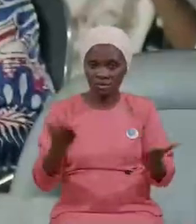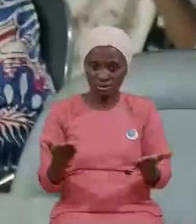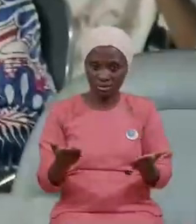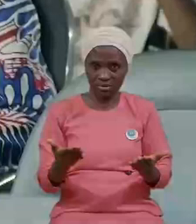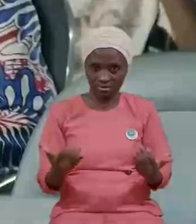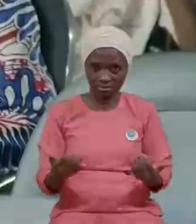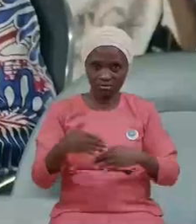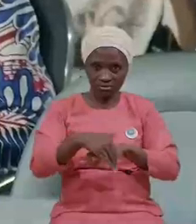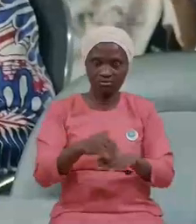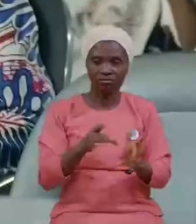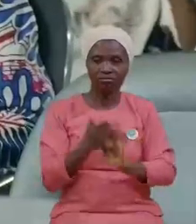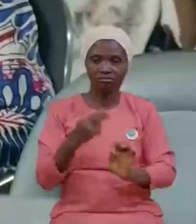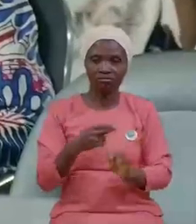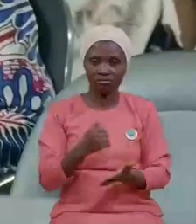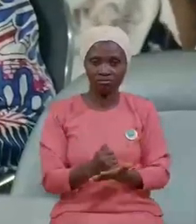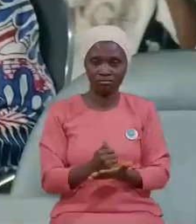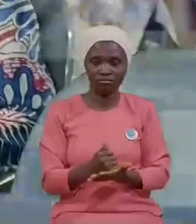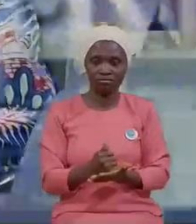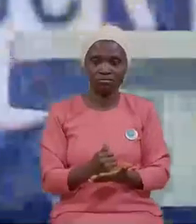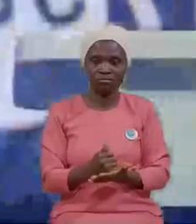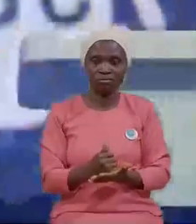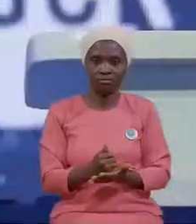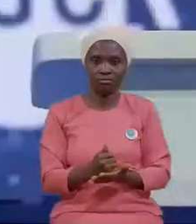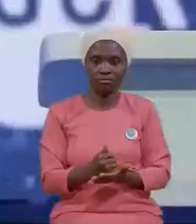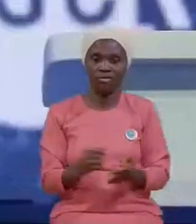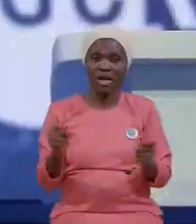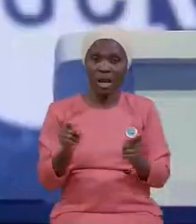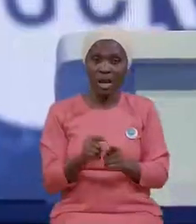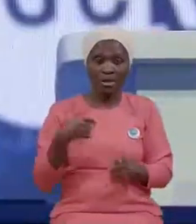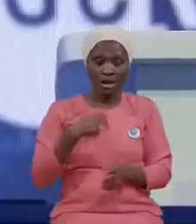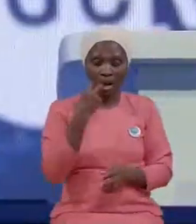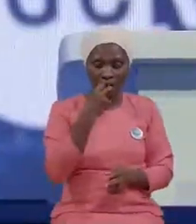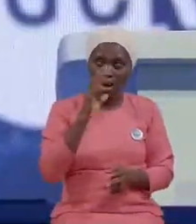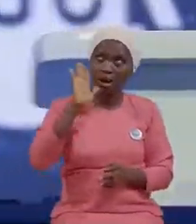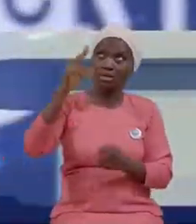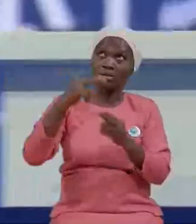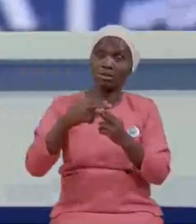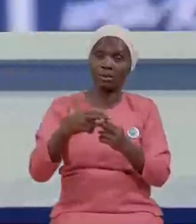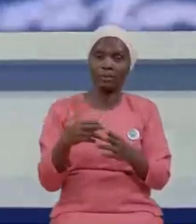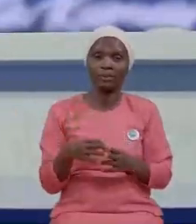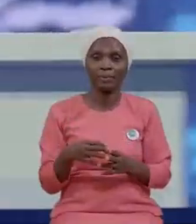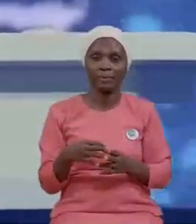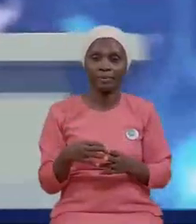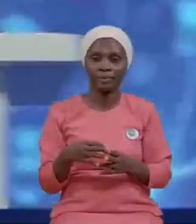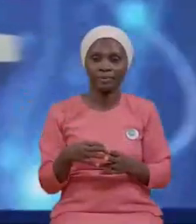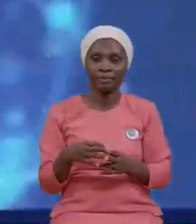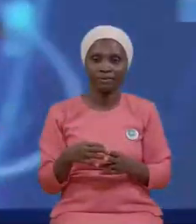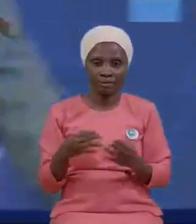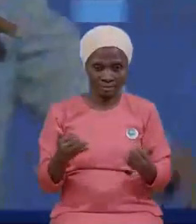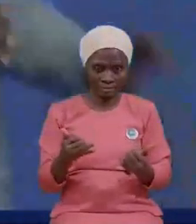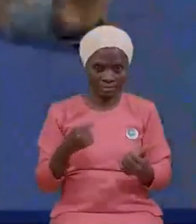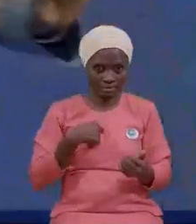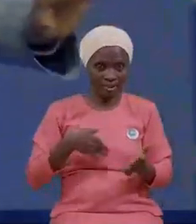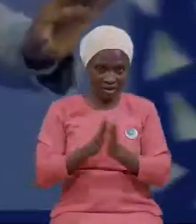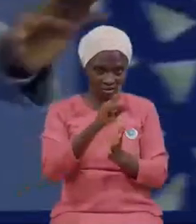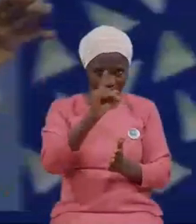Et comme nous mentionnons son nom, Laissez-moi vous poser une question. Vous êtes